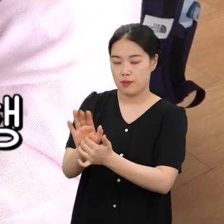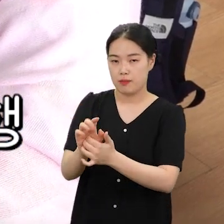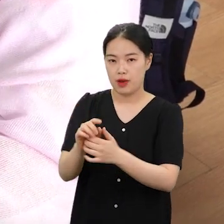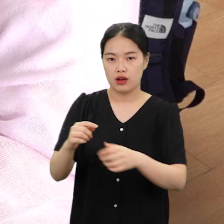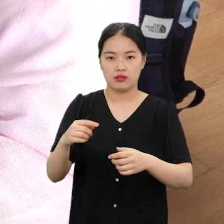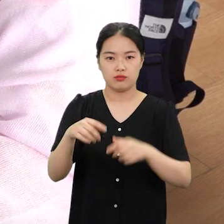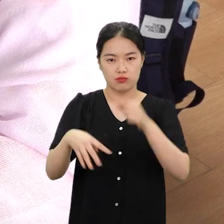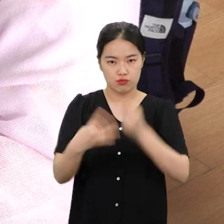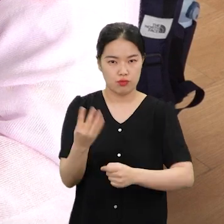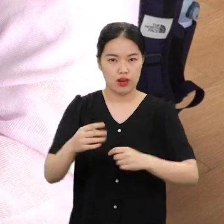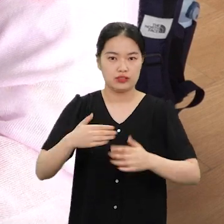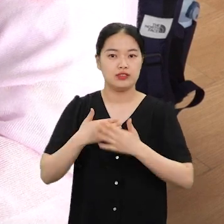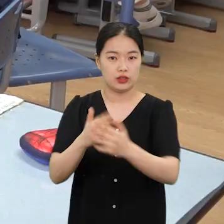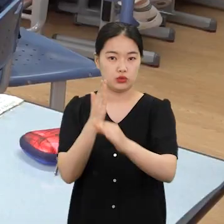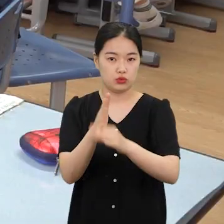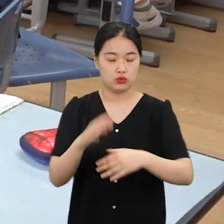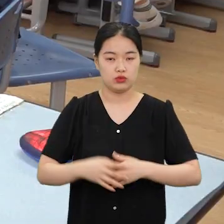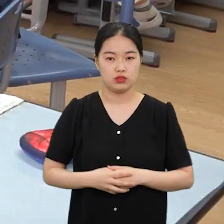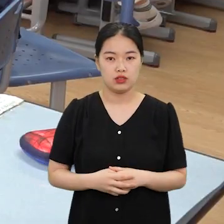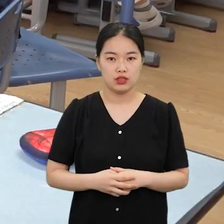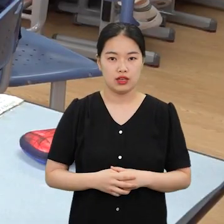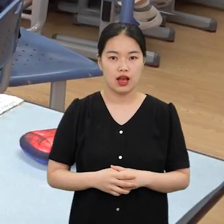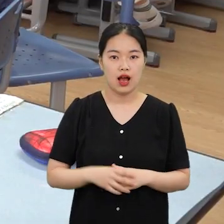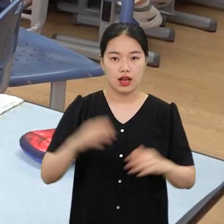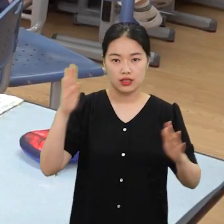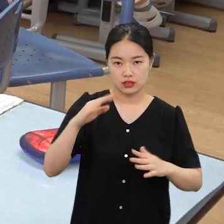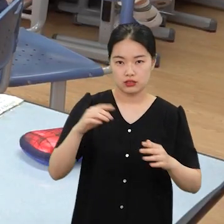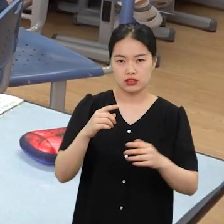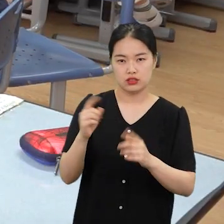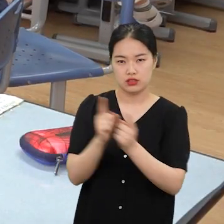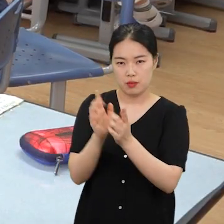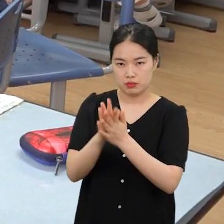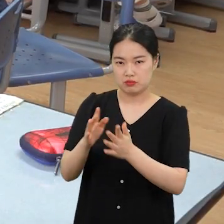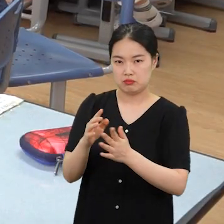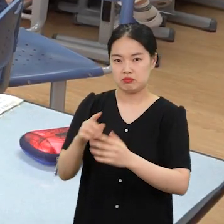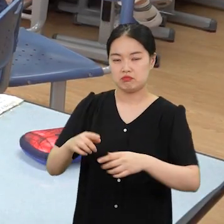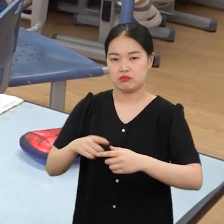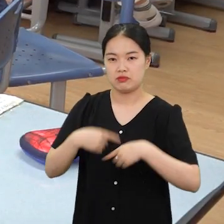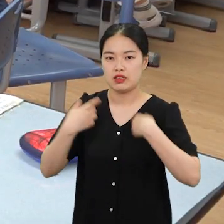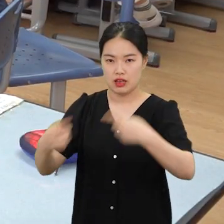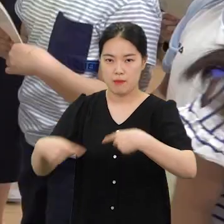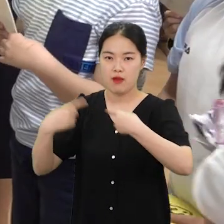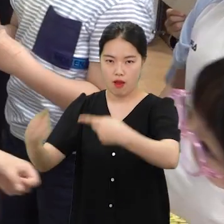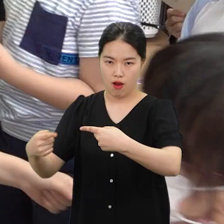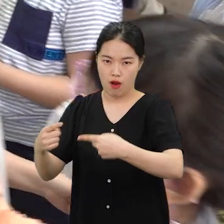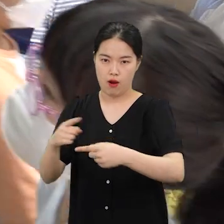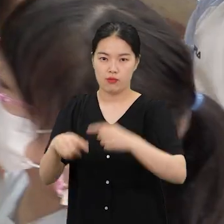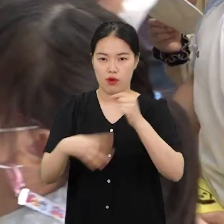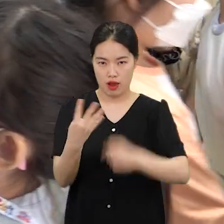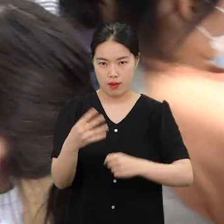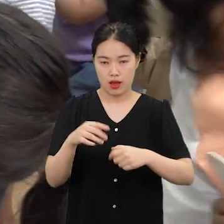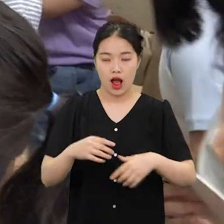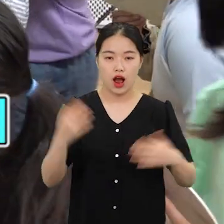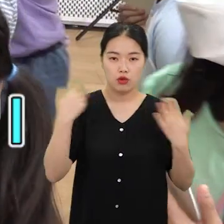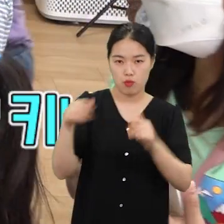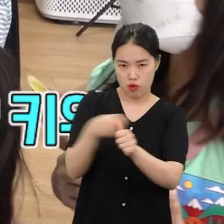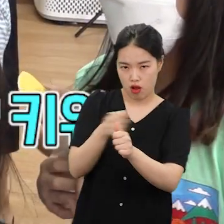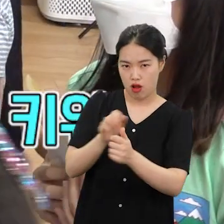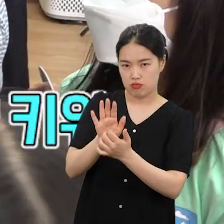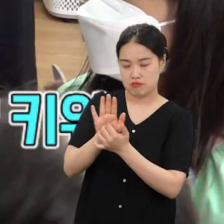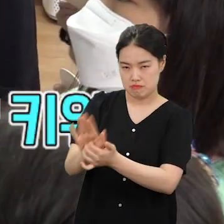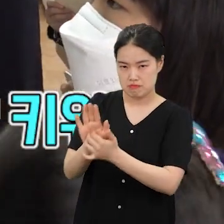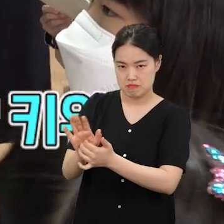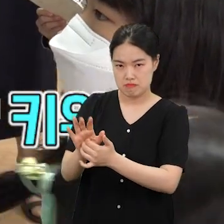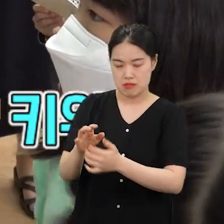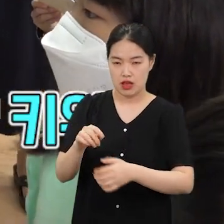중입니다. 학생들은 체험활동 중심의 참여형 수업을 통해 학교폭력 위험으로부터 자신과